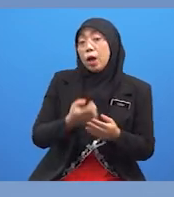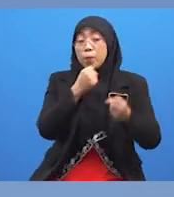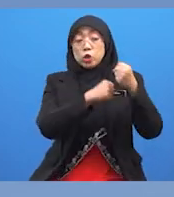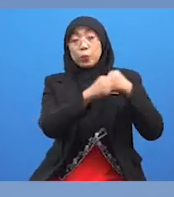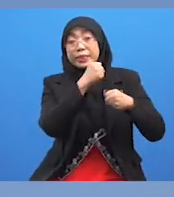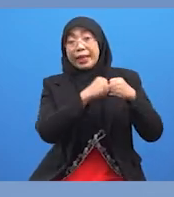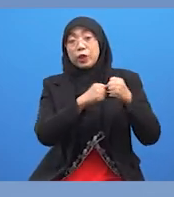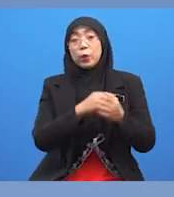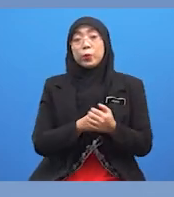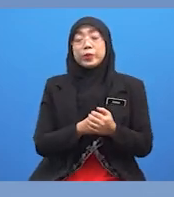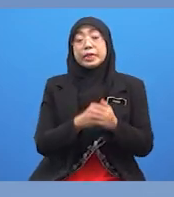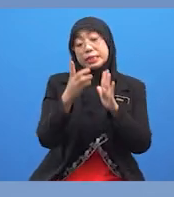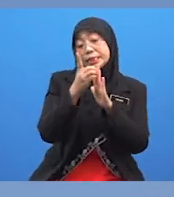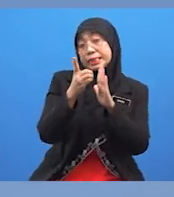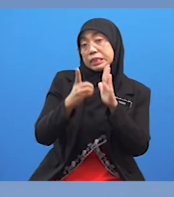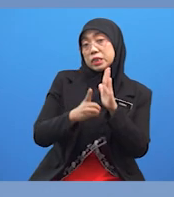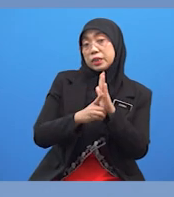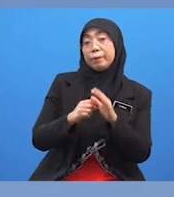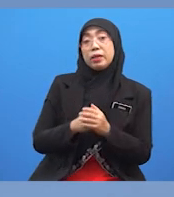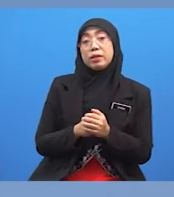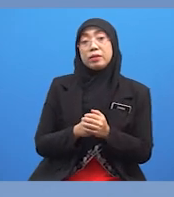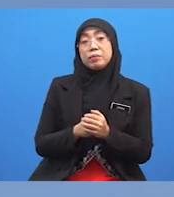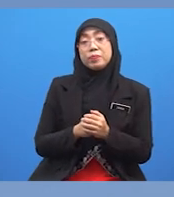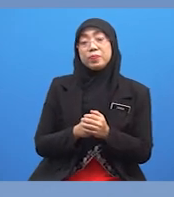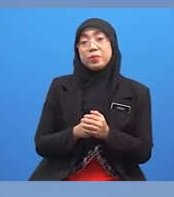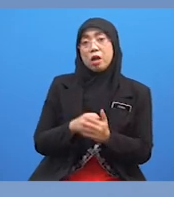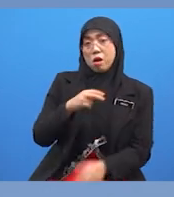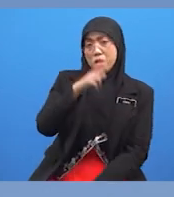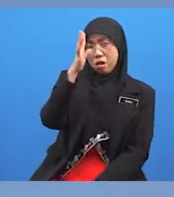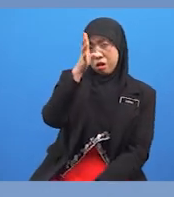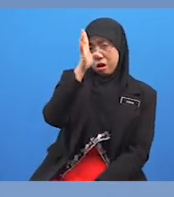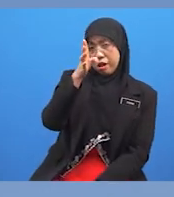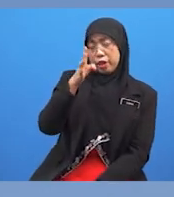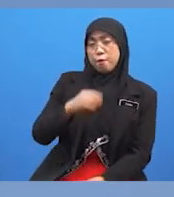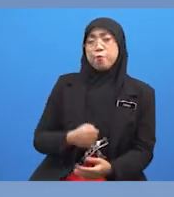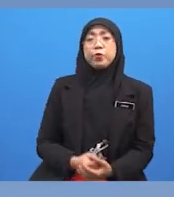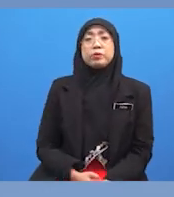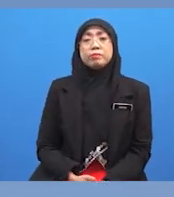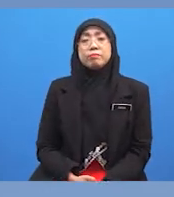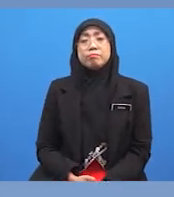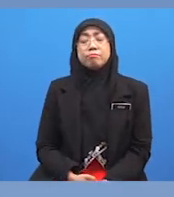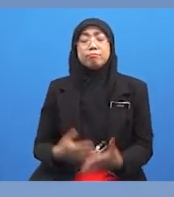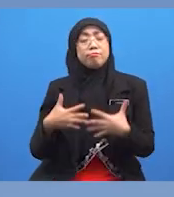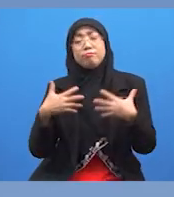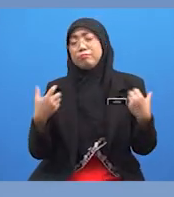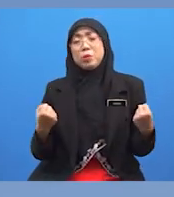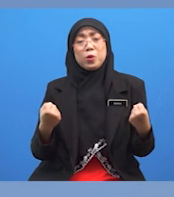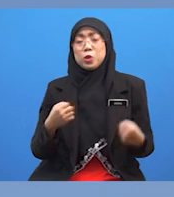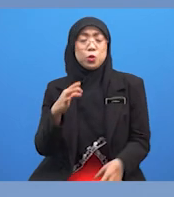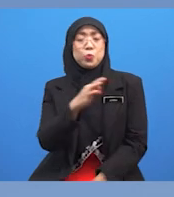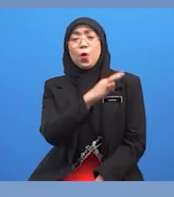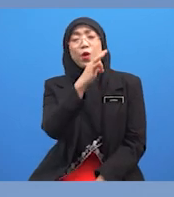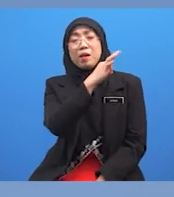santun, berdisiplin, inovatif, dinamik, kreatif, sehat,